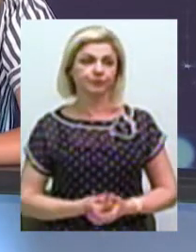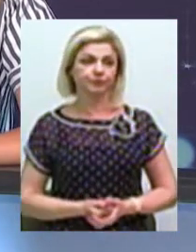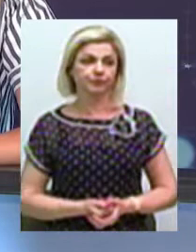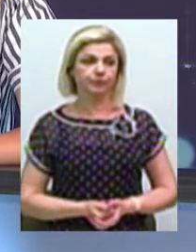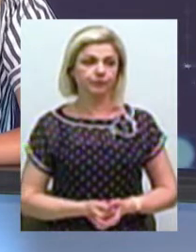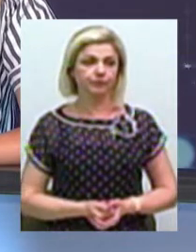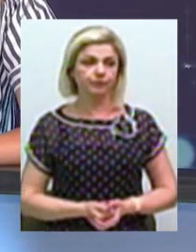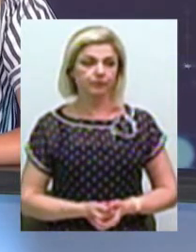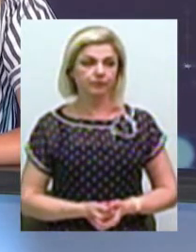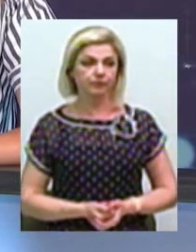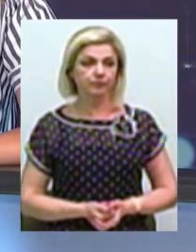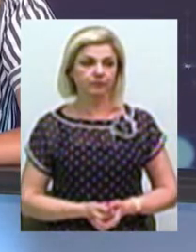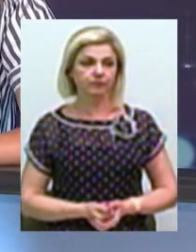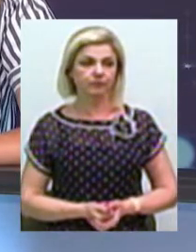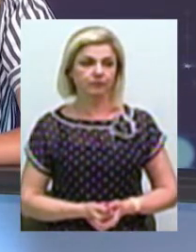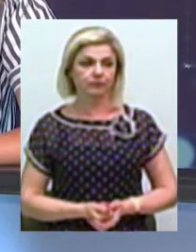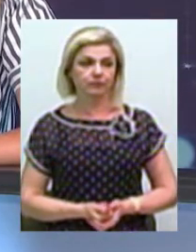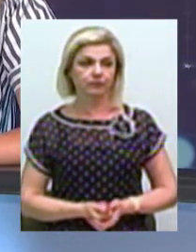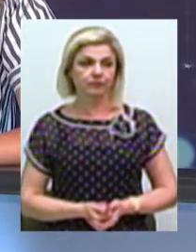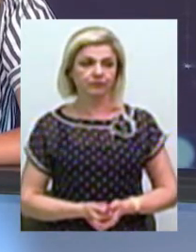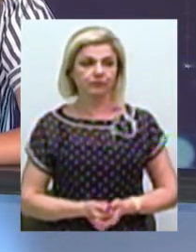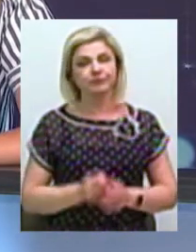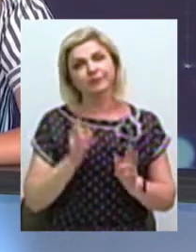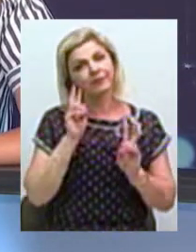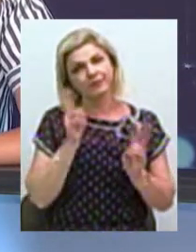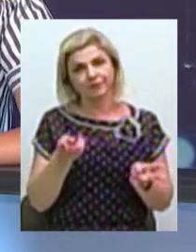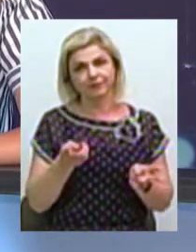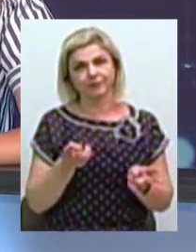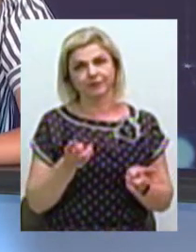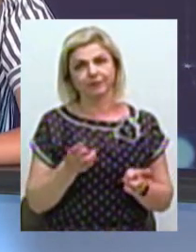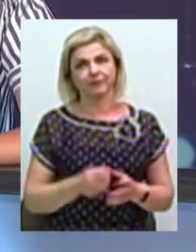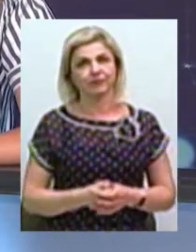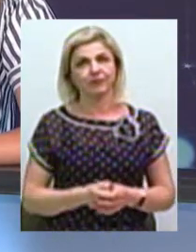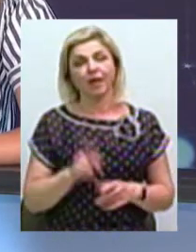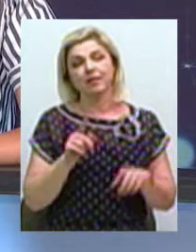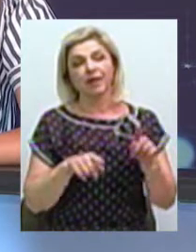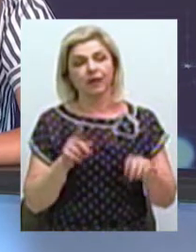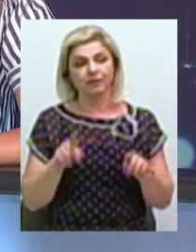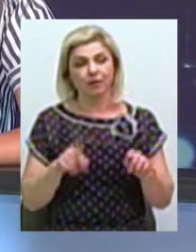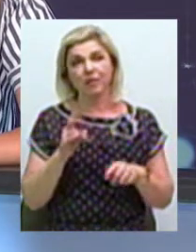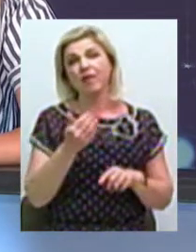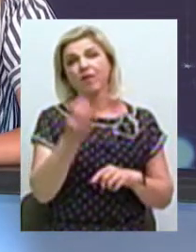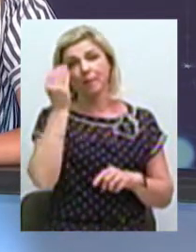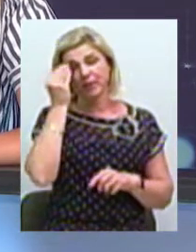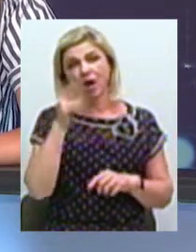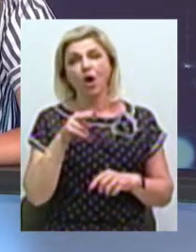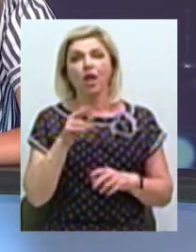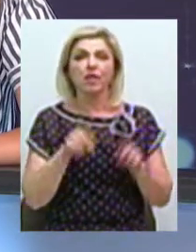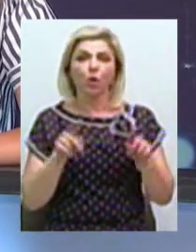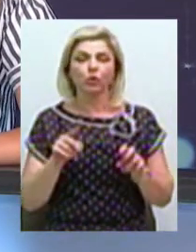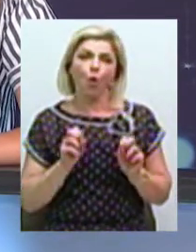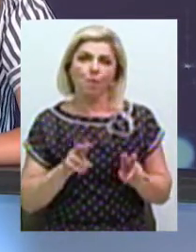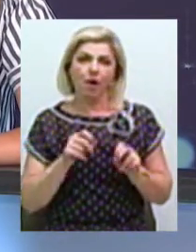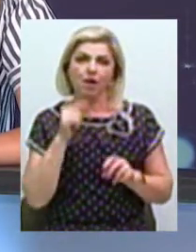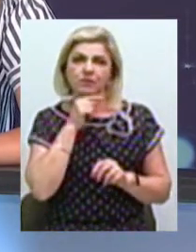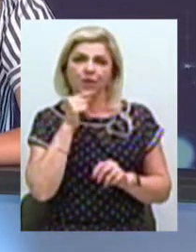Ну, роботодателі, от це я вам не скажу, мабуть. Ну, некоторые на вашу думку. По-своему, некоторые с опаской